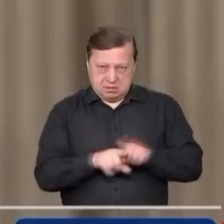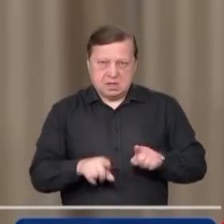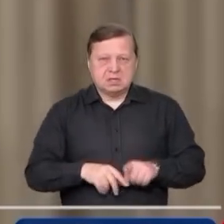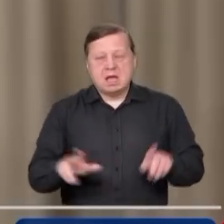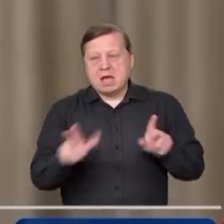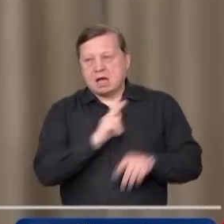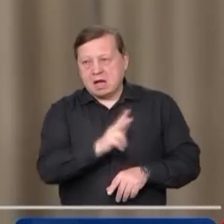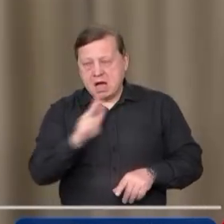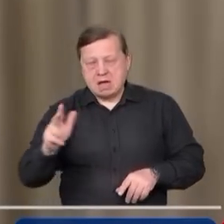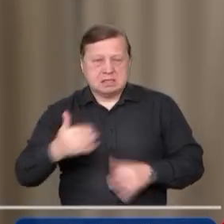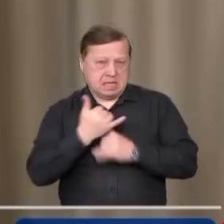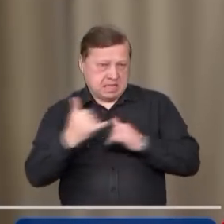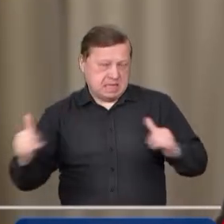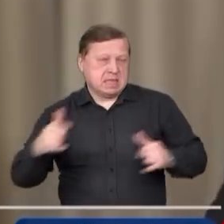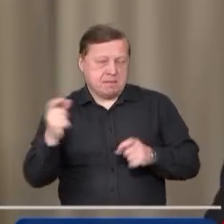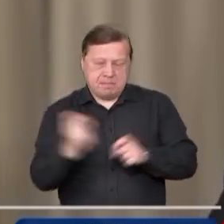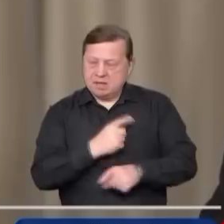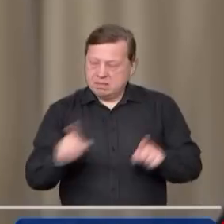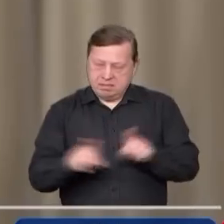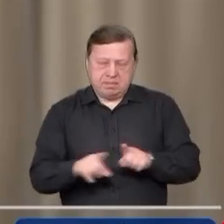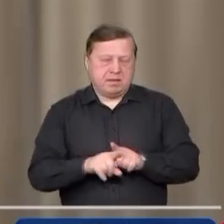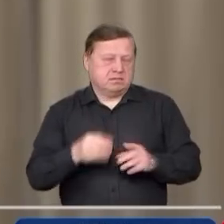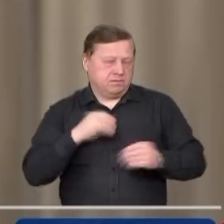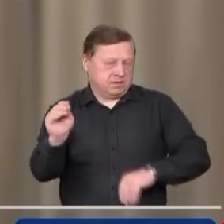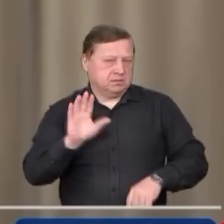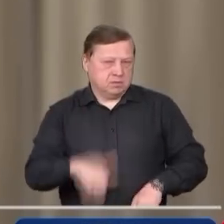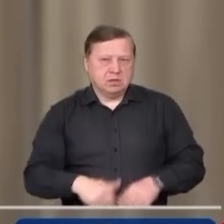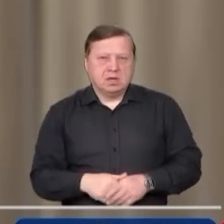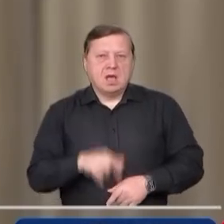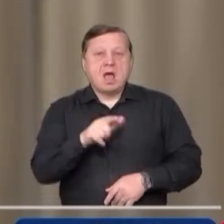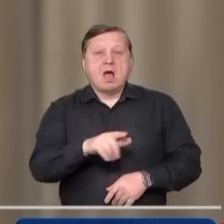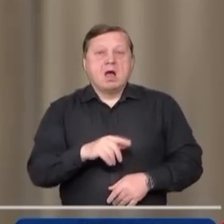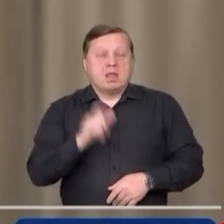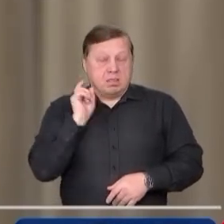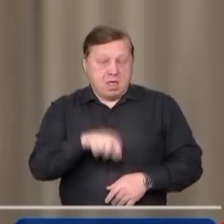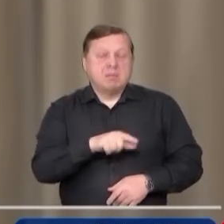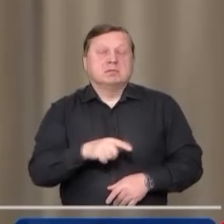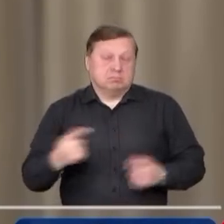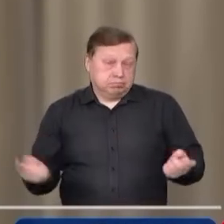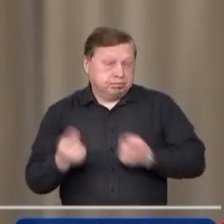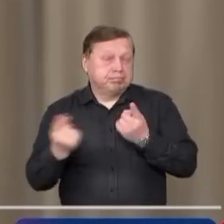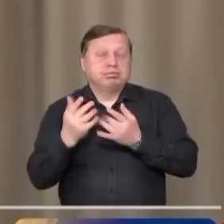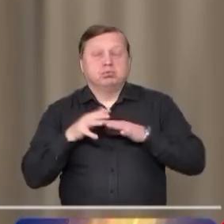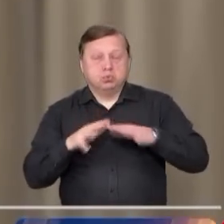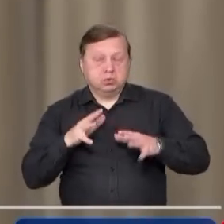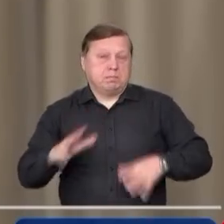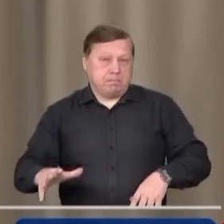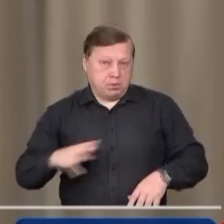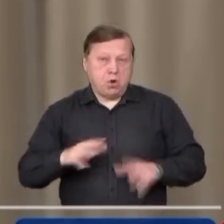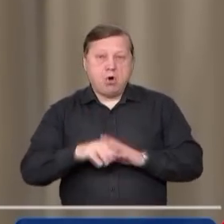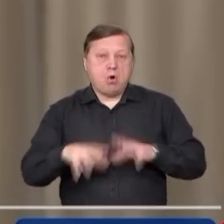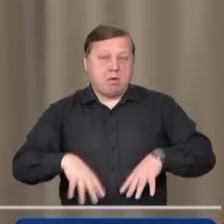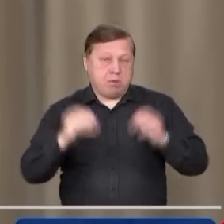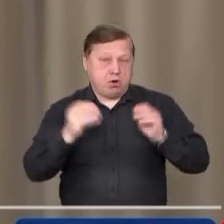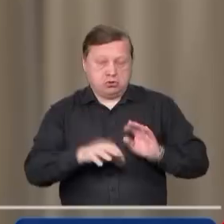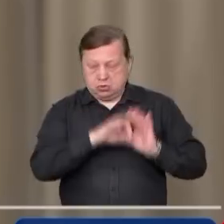innego członka naszej Rady. Niemcy wniosły bardzo wiele do naszej kampanii. Od początku, kiedy